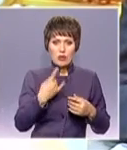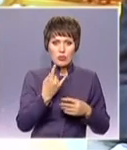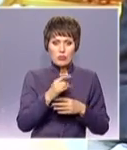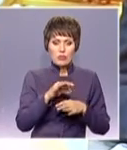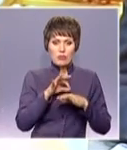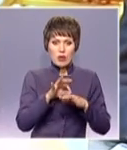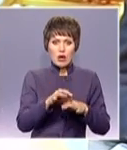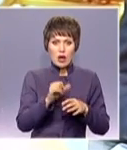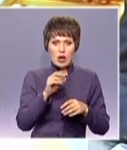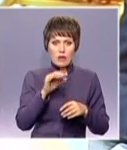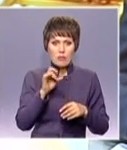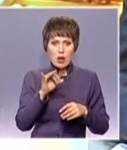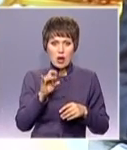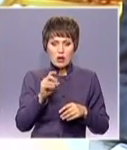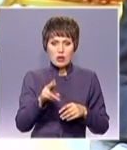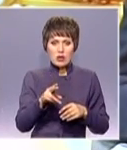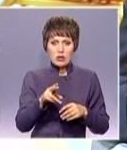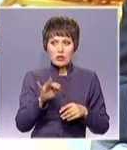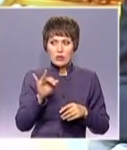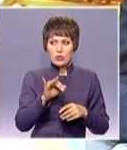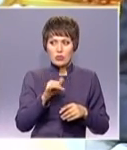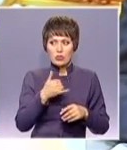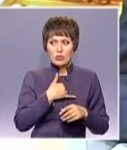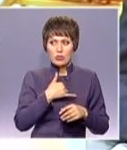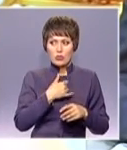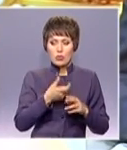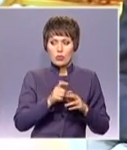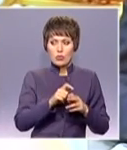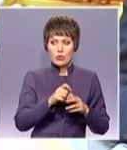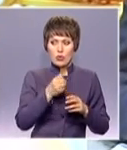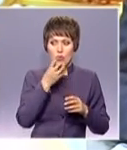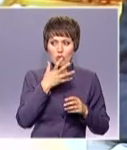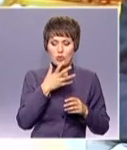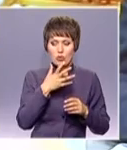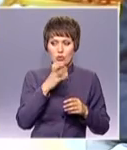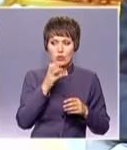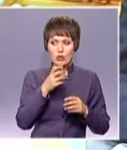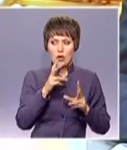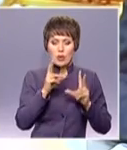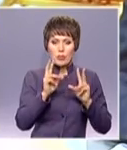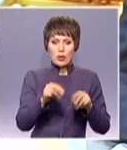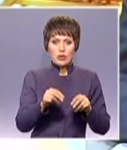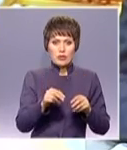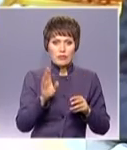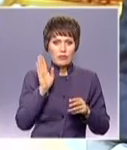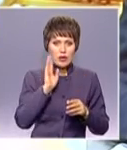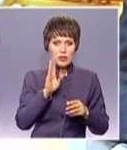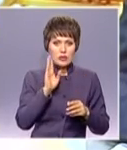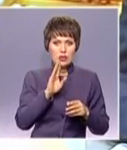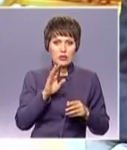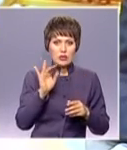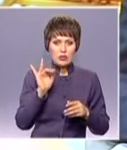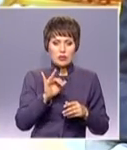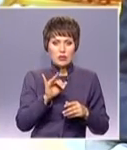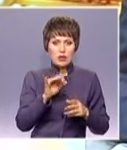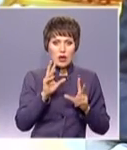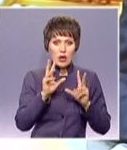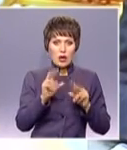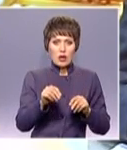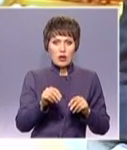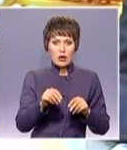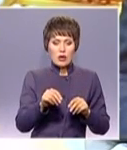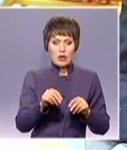ребенка в аквапарк. Вот, кстати, у нас очень хороший аквапарк с гарантированной водой и с